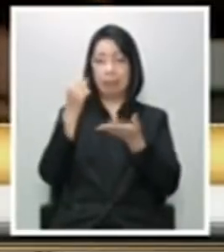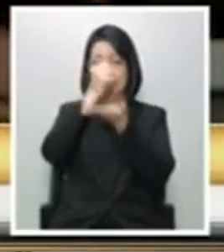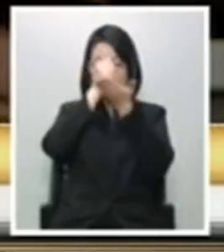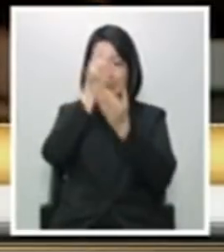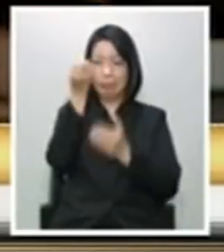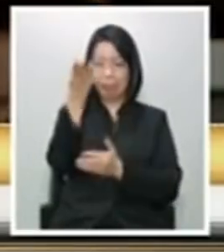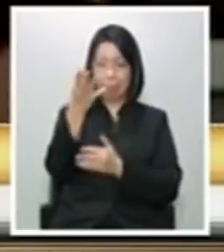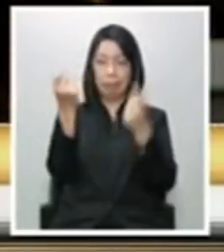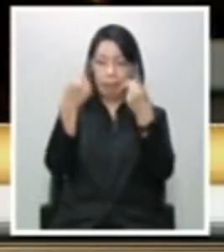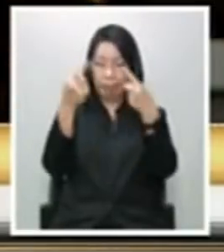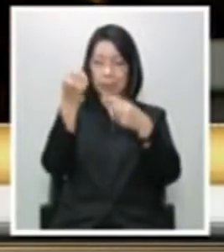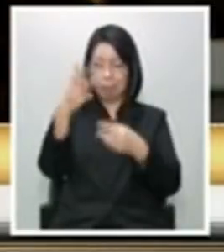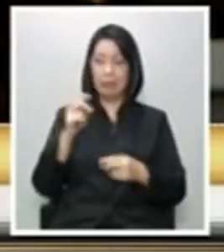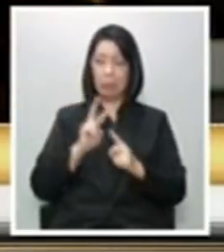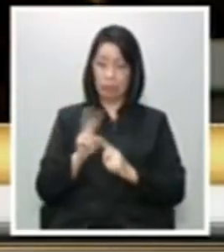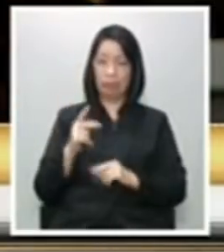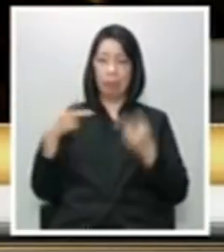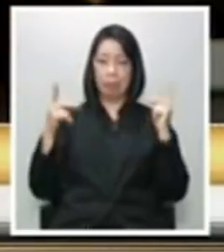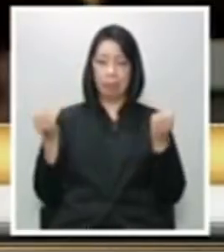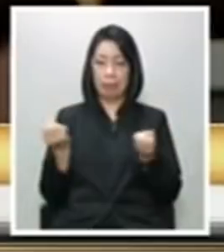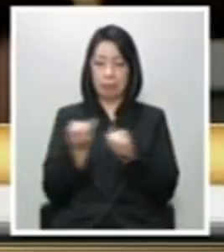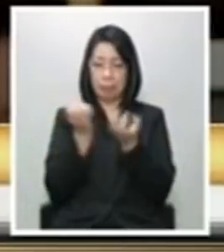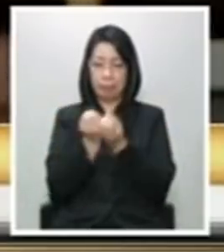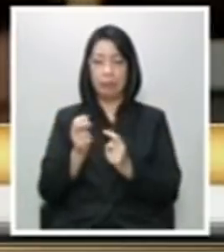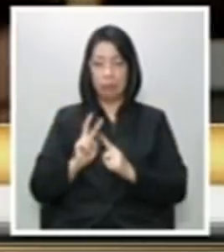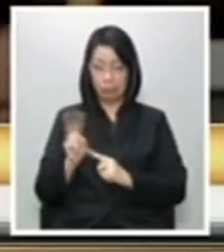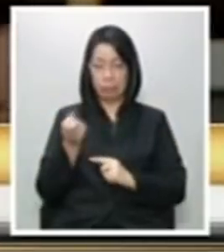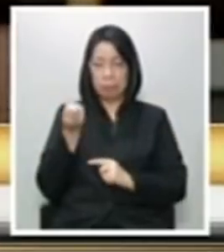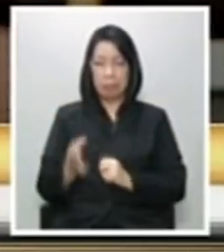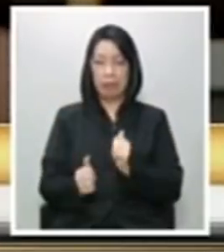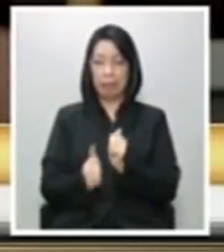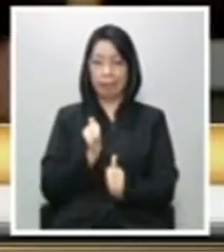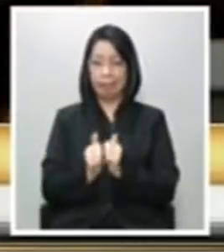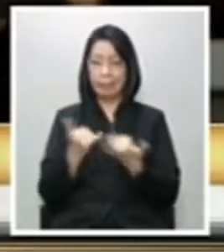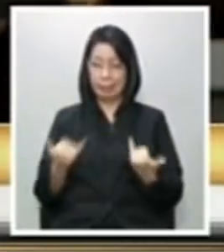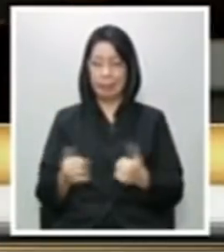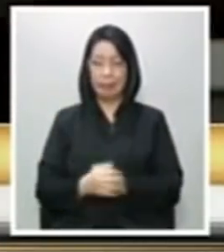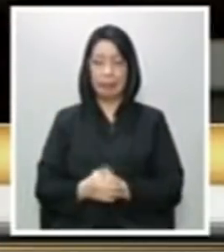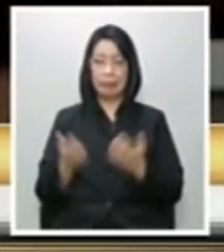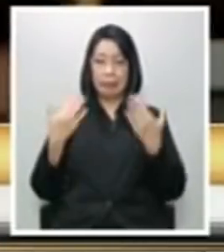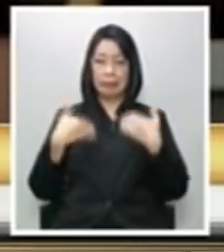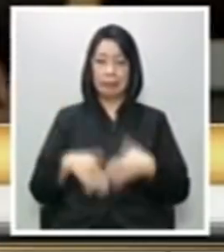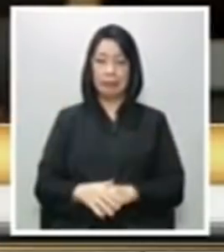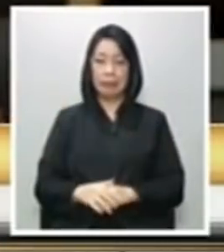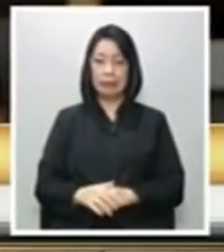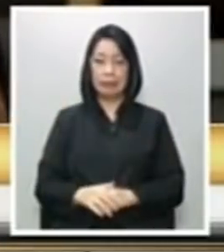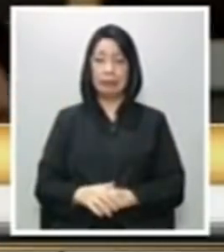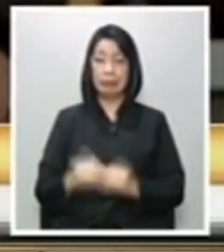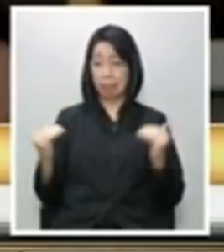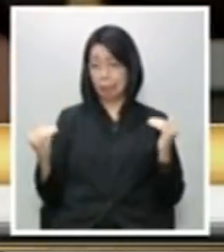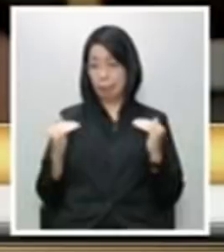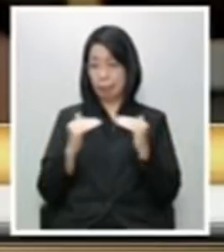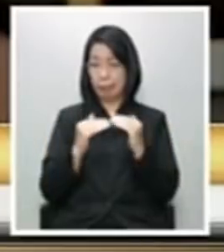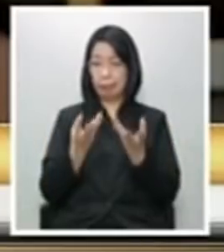นมีปัญหามีข้อพิพาทระหว่างรัฐกับประชาชนทั้งนี้ทั้งนั้นสิทธิ